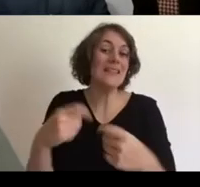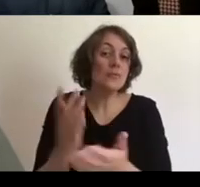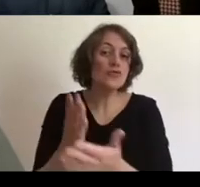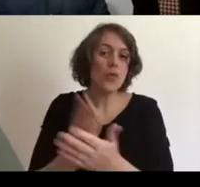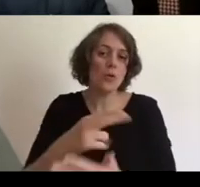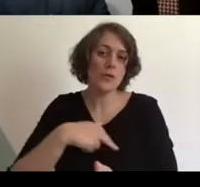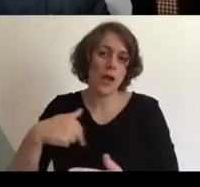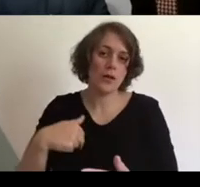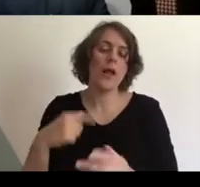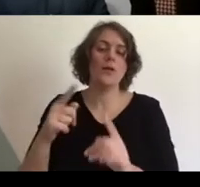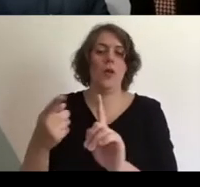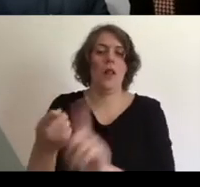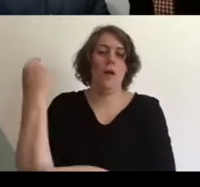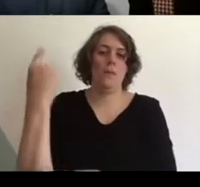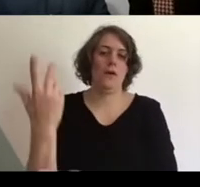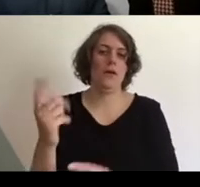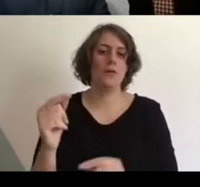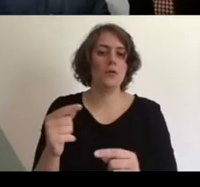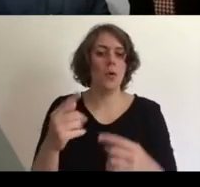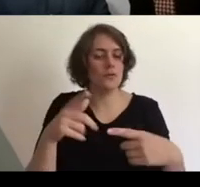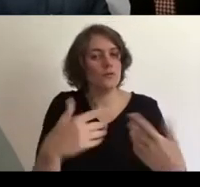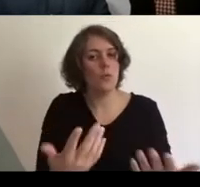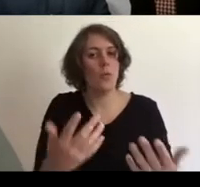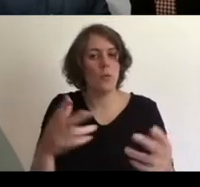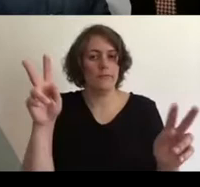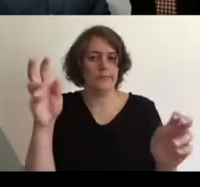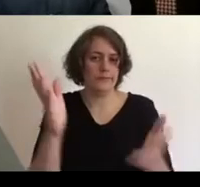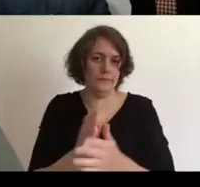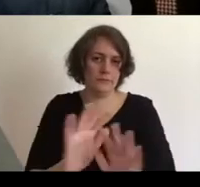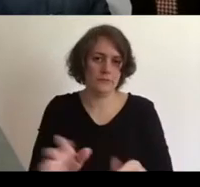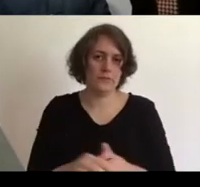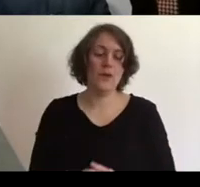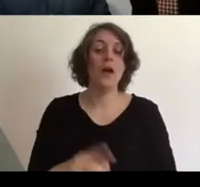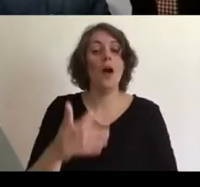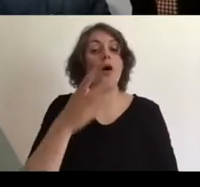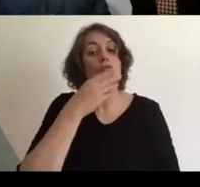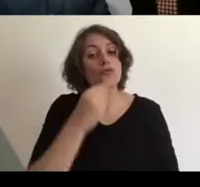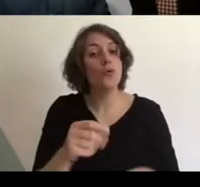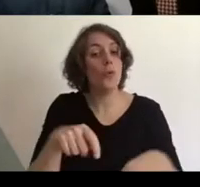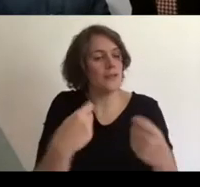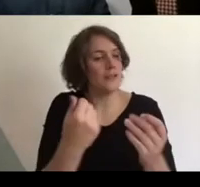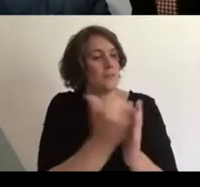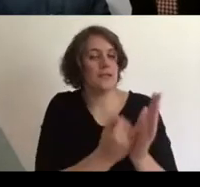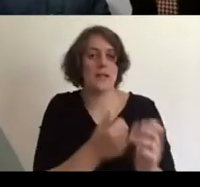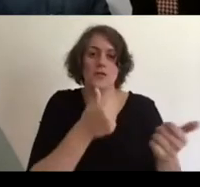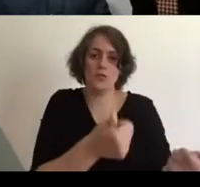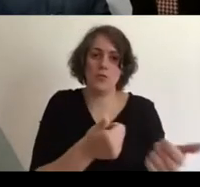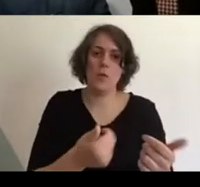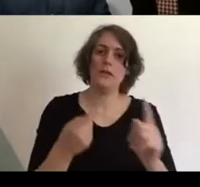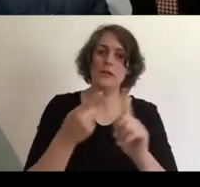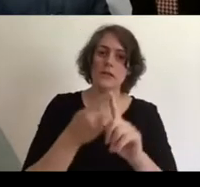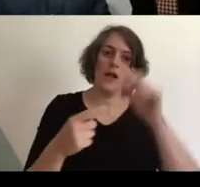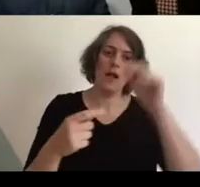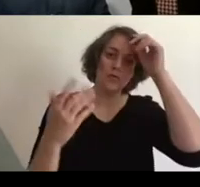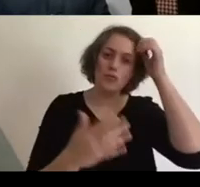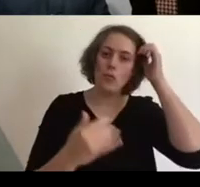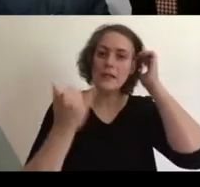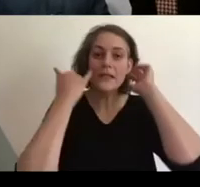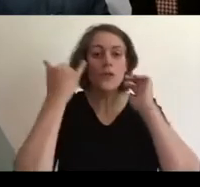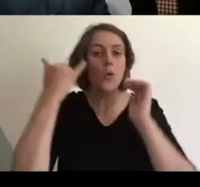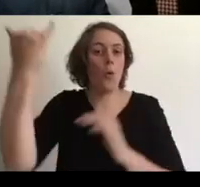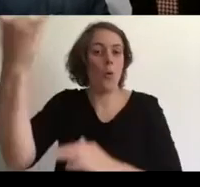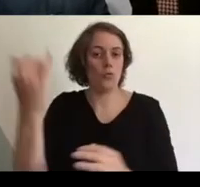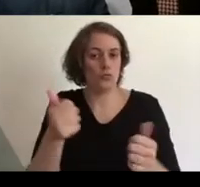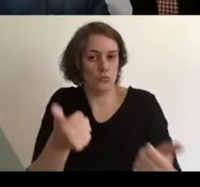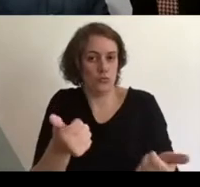Das klingt wieder nach sehr hehren Zielen. Es ist wunderbar, dass es dieses Gesetz gibt, dass sich schlaue Menschen dazu Gedanken gemacht haben.